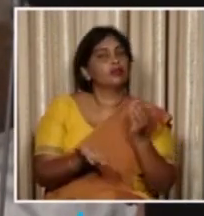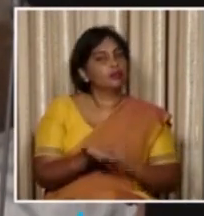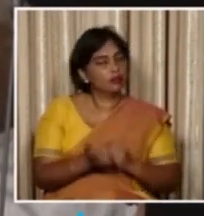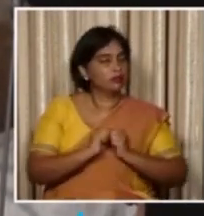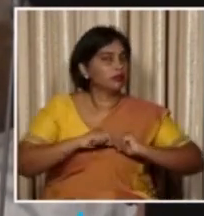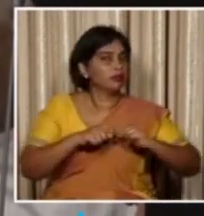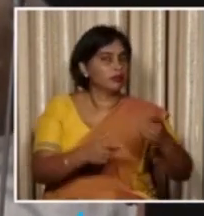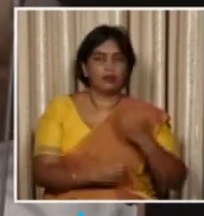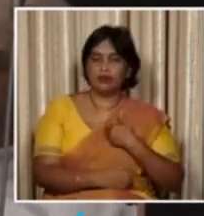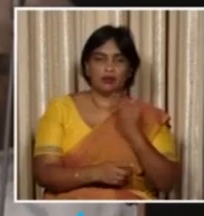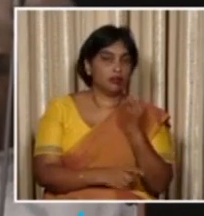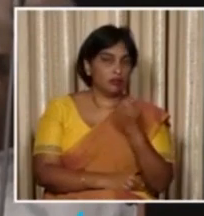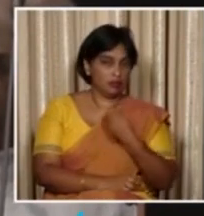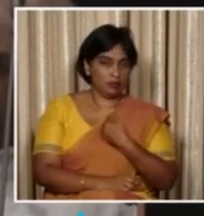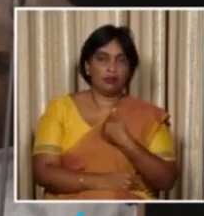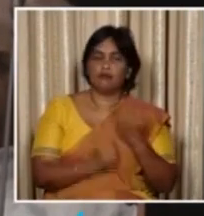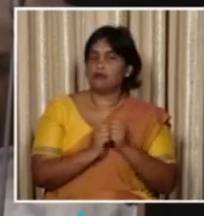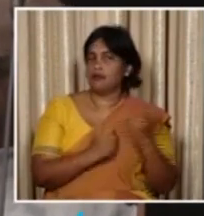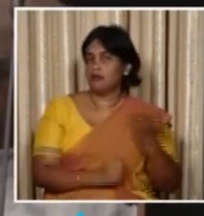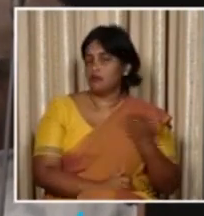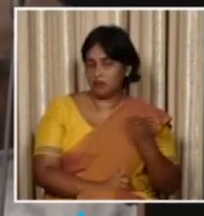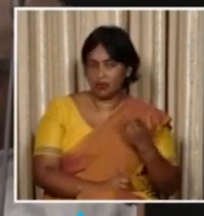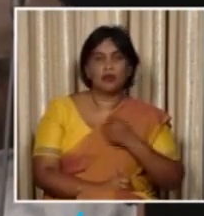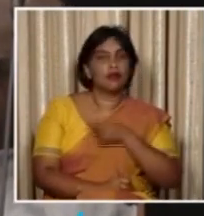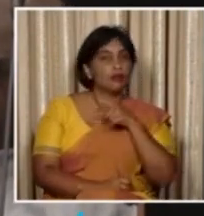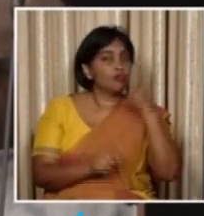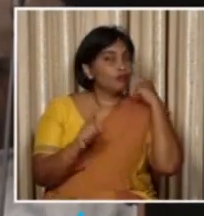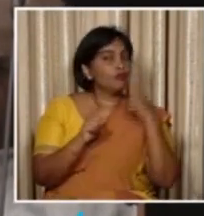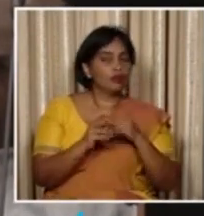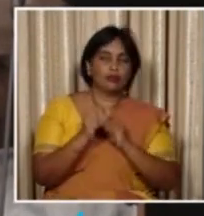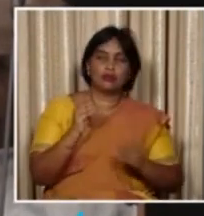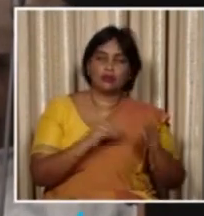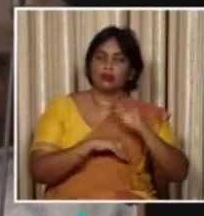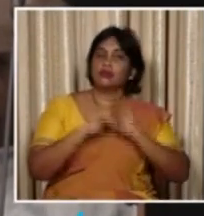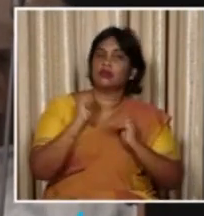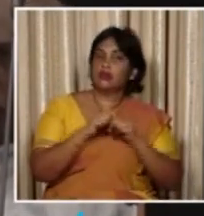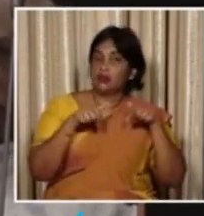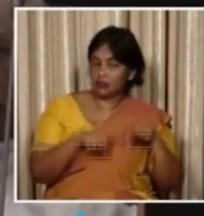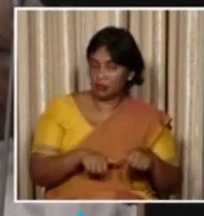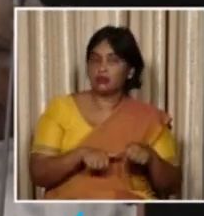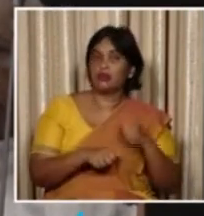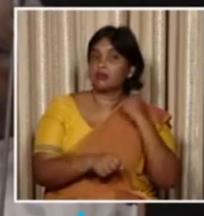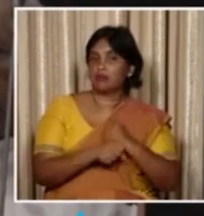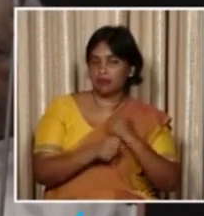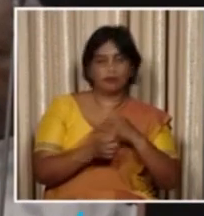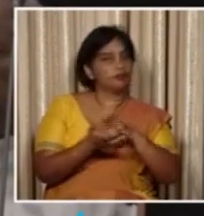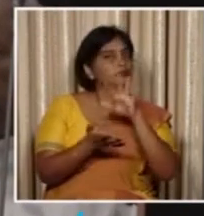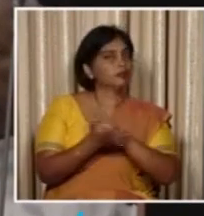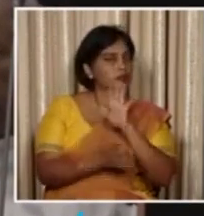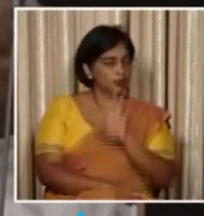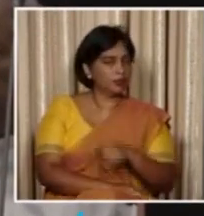ගෙන යාමට අපේ ආර්ථිකයට හැකියාවක් නැහැ. මේ සඳහා විකල්ප වැඩපිළිවෙලක් දැනටම රජය යෝජනා කර